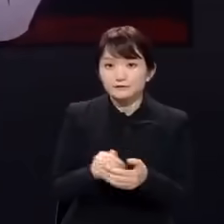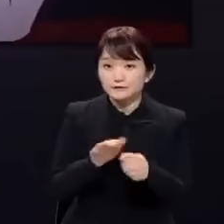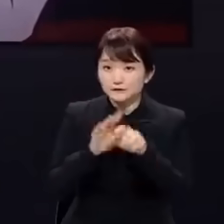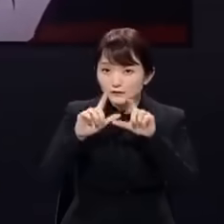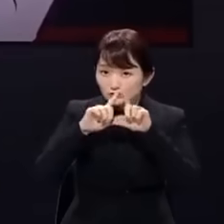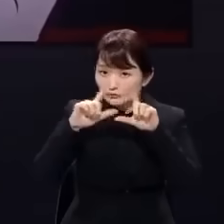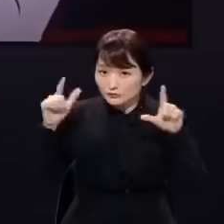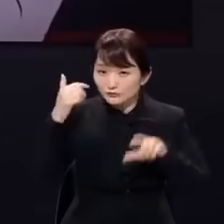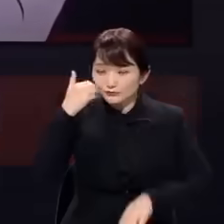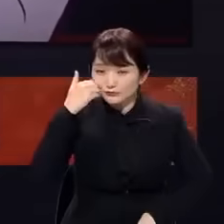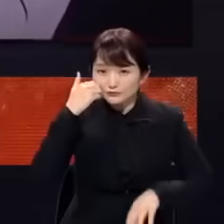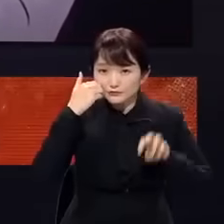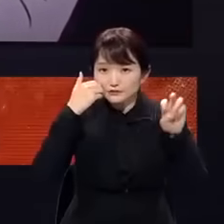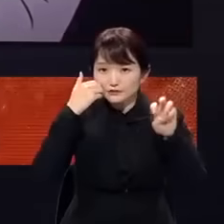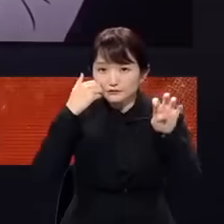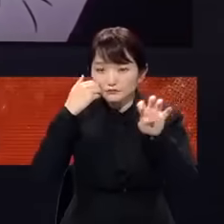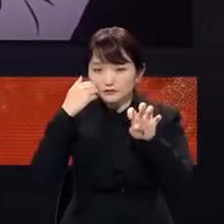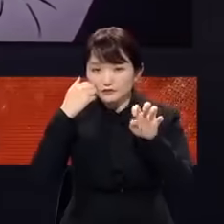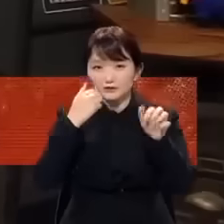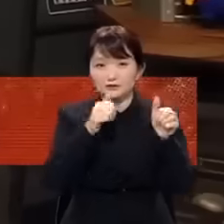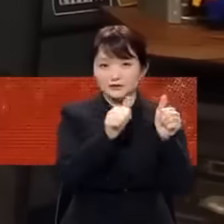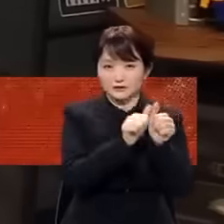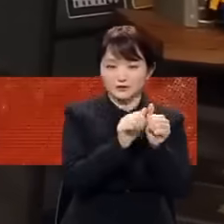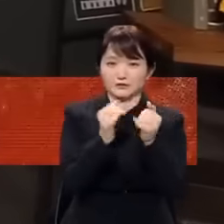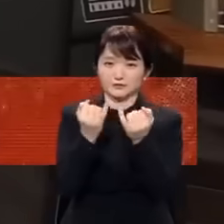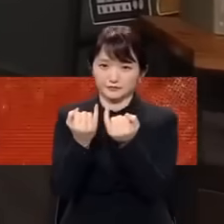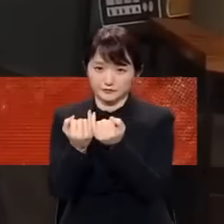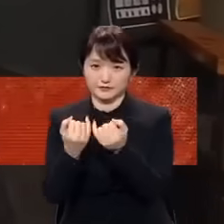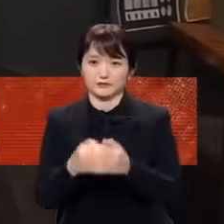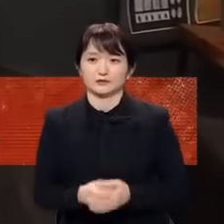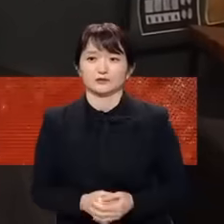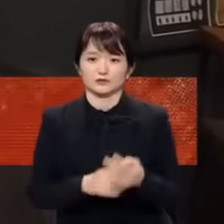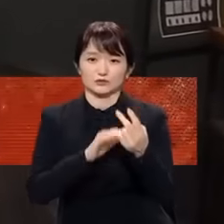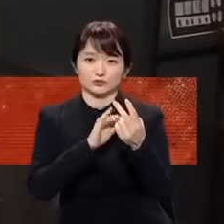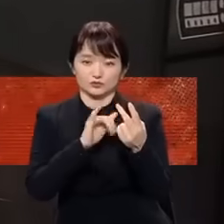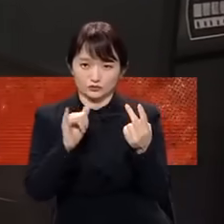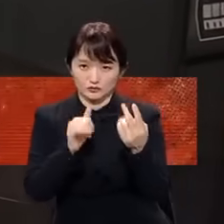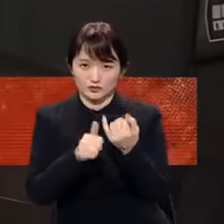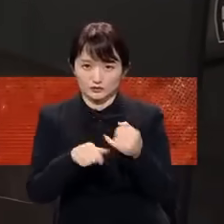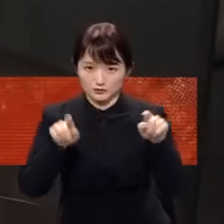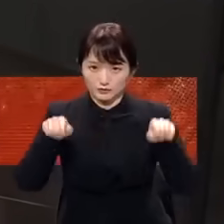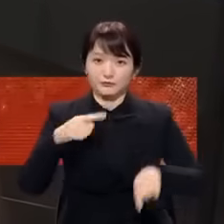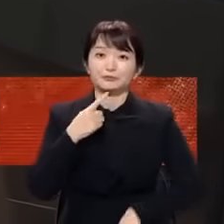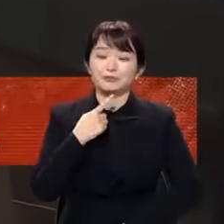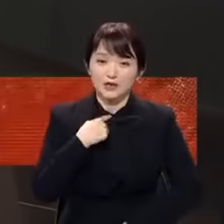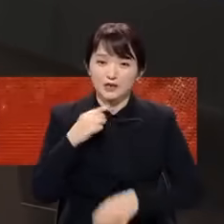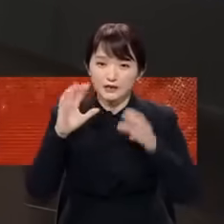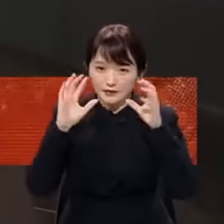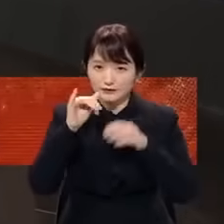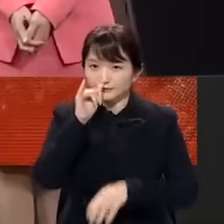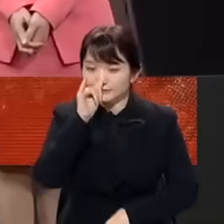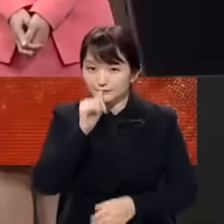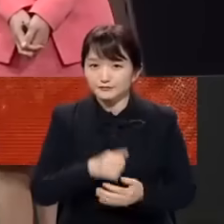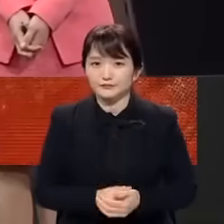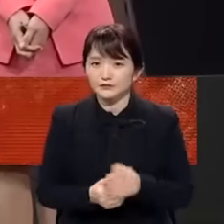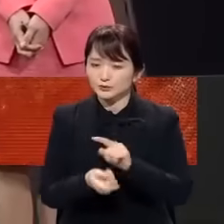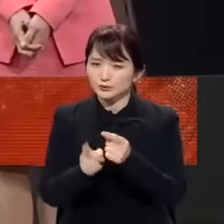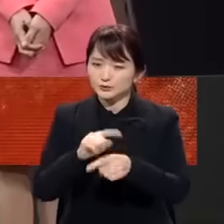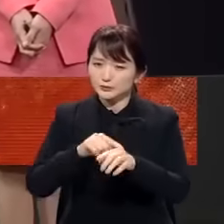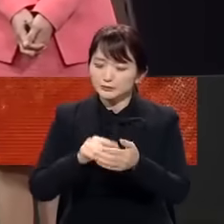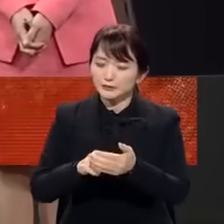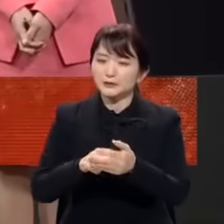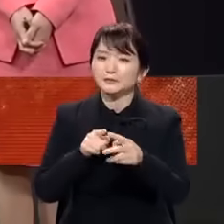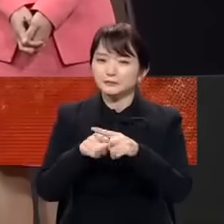주인공은 3 40대의 남녀이 둘 다 이혼을 경험했고 또 아이들도 있어서 였을까요 동병상련의